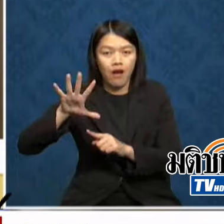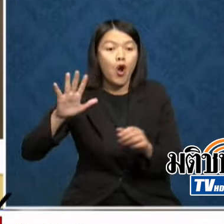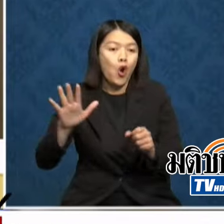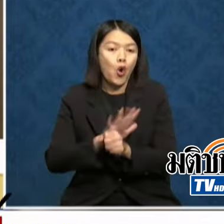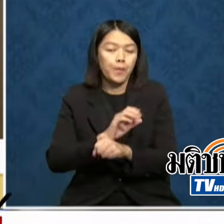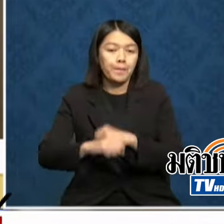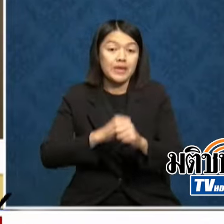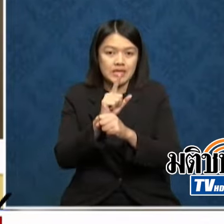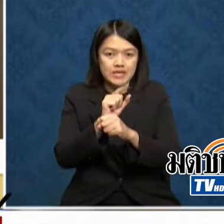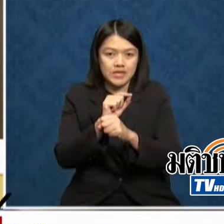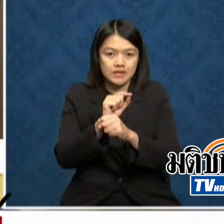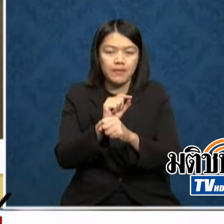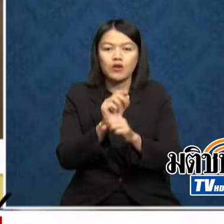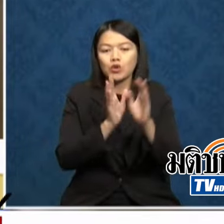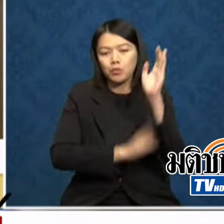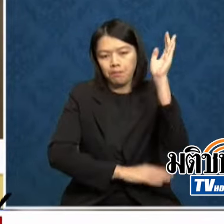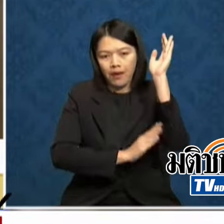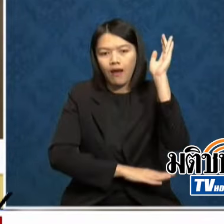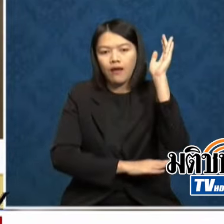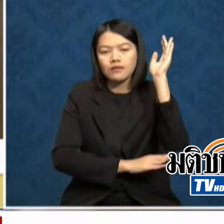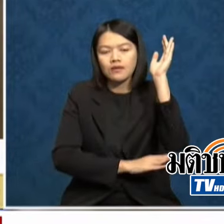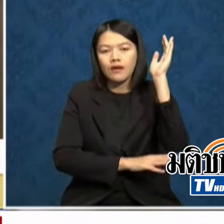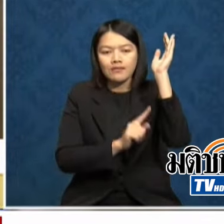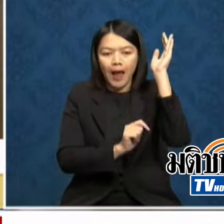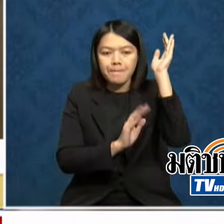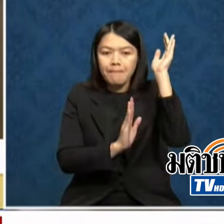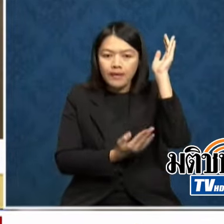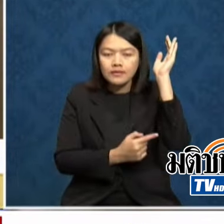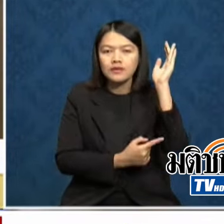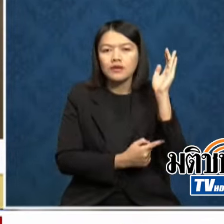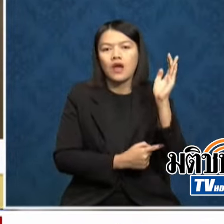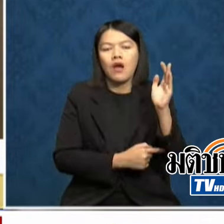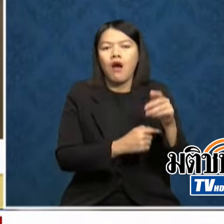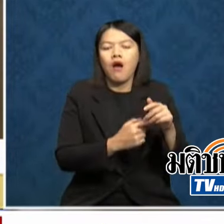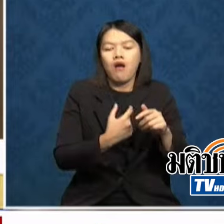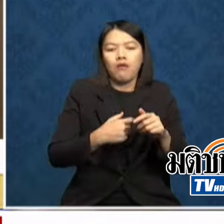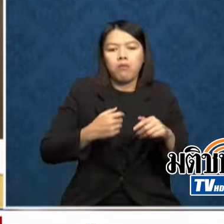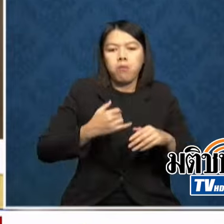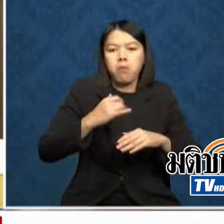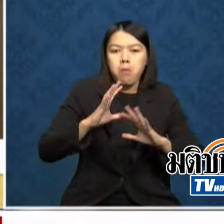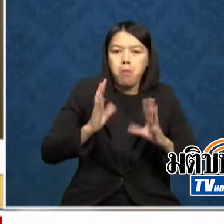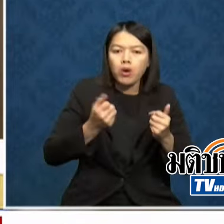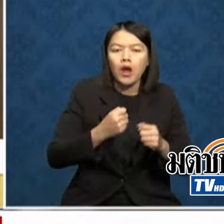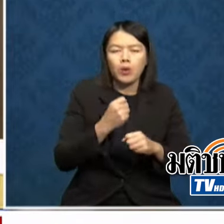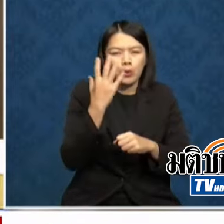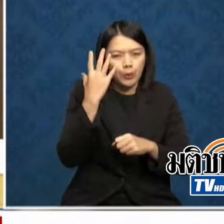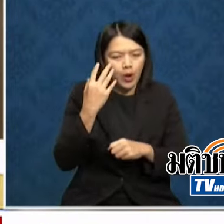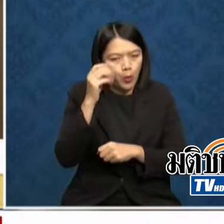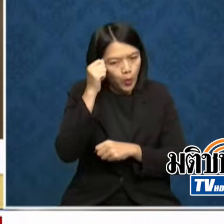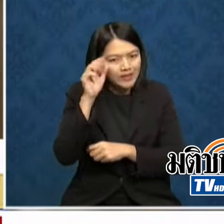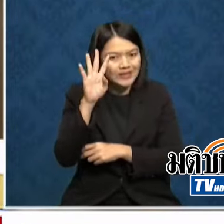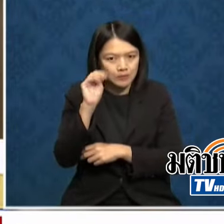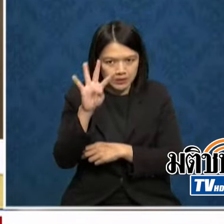รอบ20ปีเหตุการณ์ตากใบซึ่งเป็นวันสิ้นสุดอายุความคดีอาญาด้วยเนี่ยนะครับก็จะเหลืออีก44วันเท่านั้นครับท่านประ